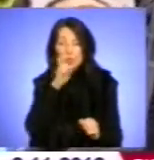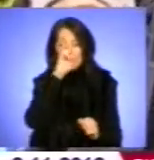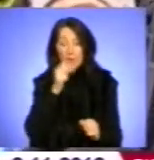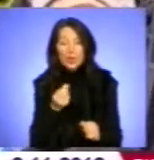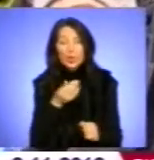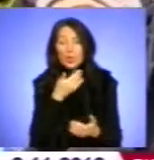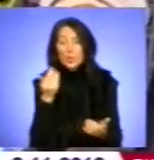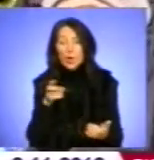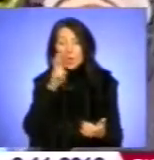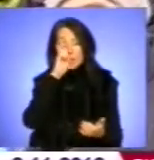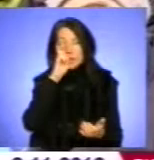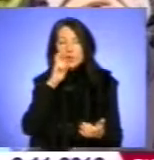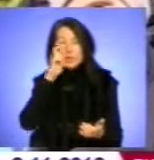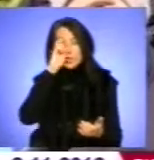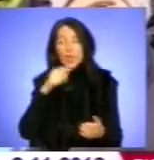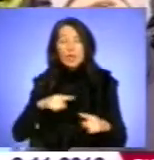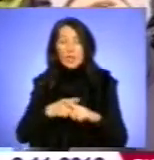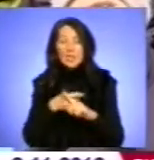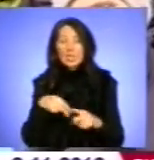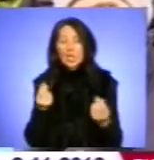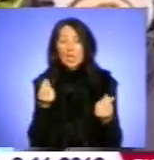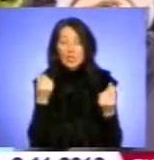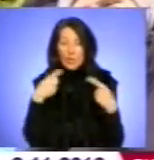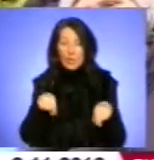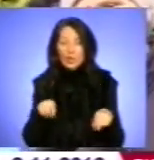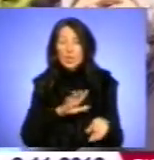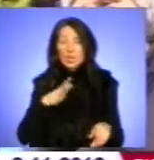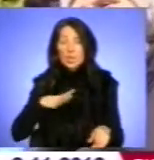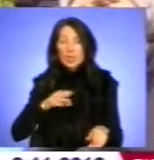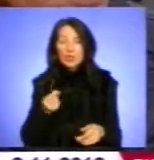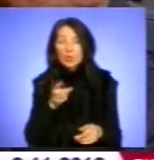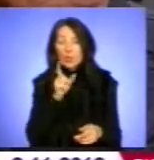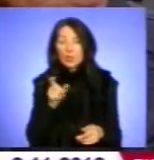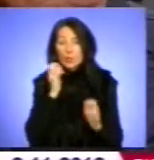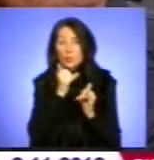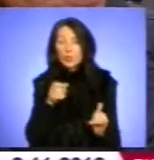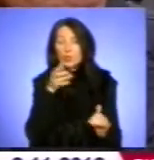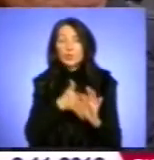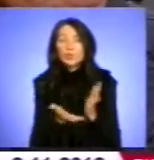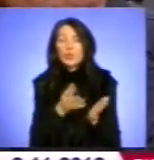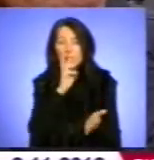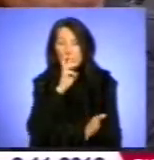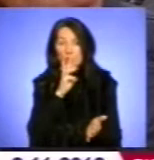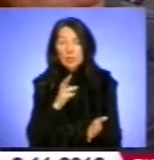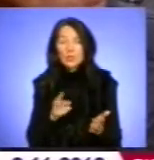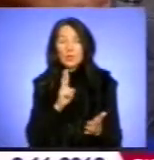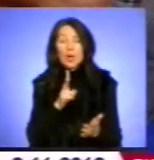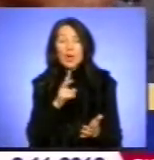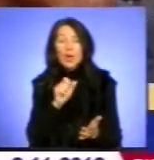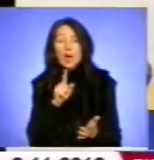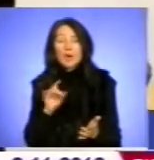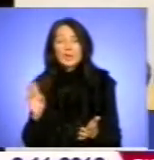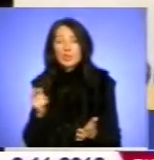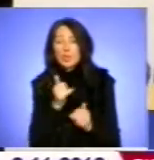в державі технічний дефолт, не чекайте на ці гроші. Тому що ці люди не можуть зрозуміти, де їхня зарплата. Тож, якщо казначеї області не в змозі